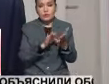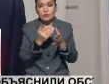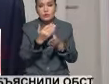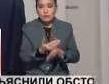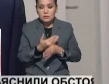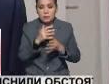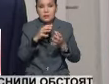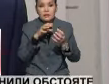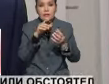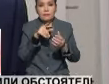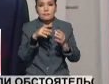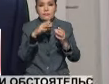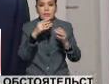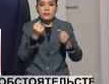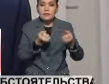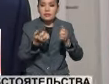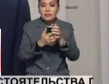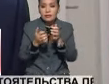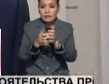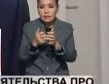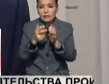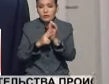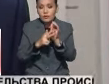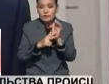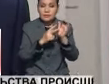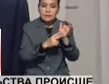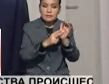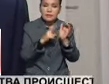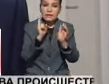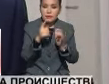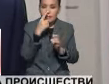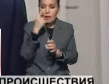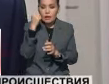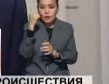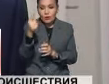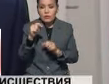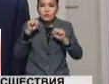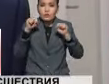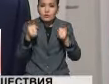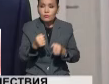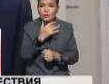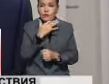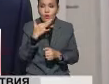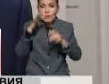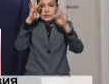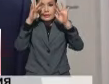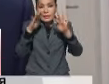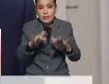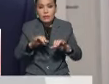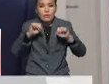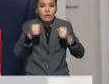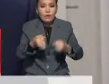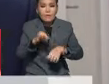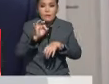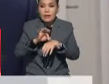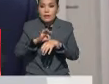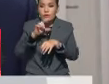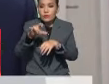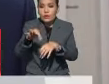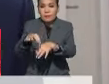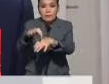Сельские округа находятся далеко от нашего центра, 80-70 километров. Как вы знаете, зимой у нас много снега. В морозы трудно привозить больных людей в наш